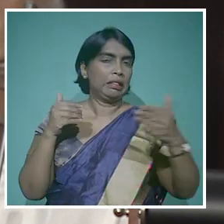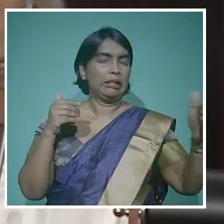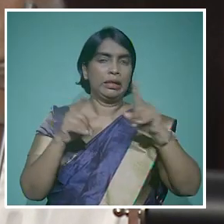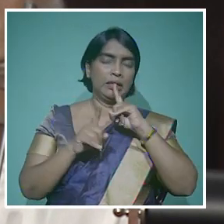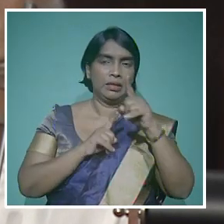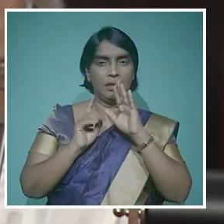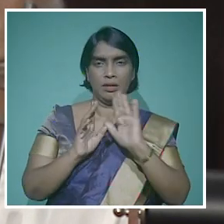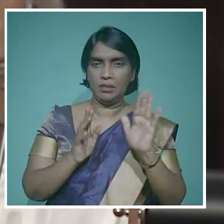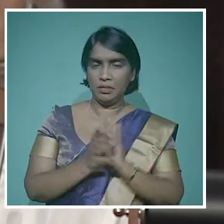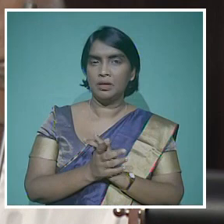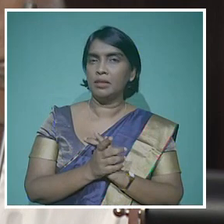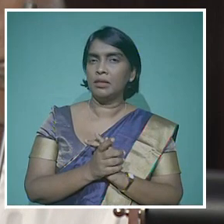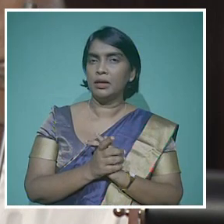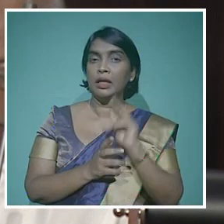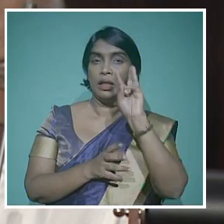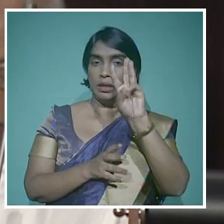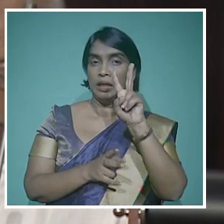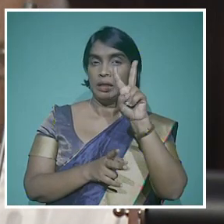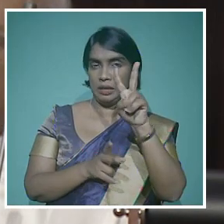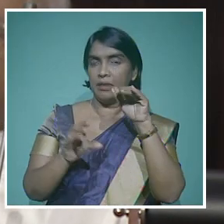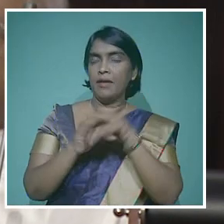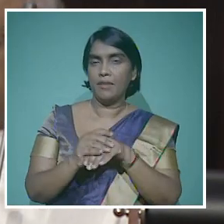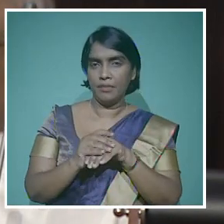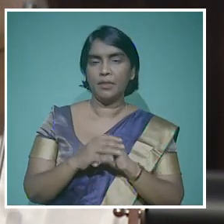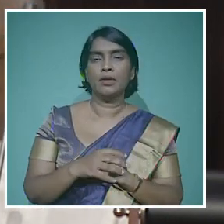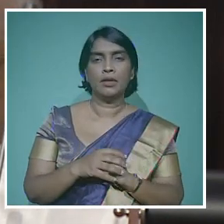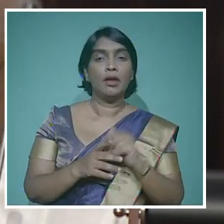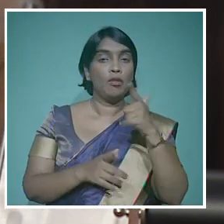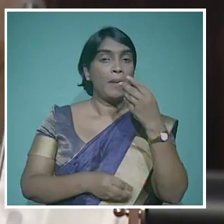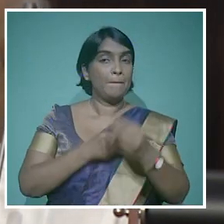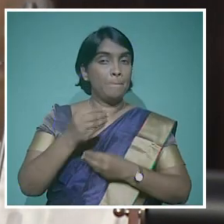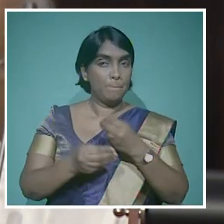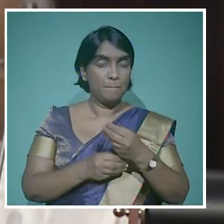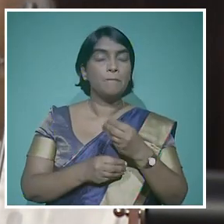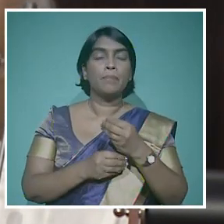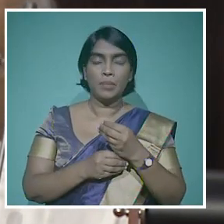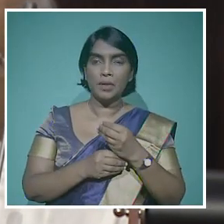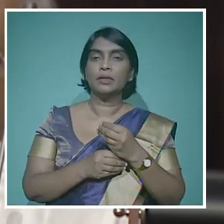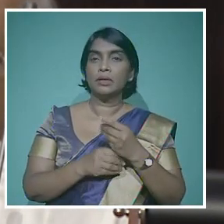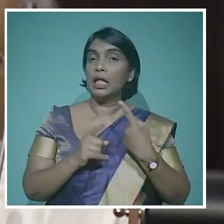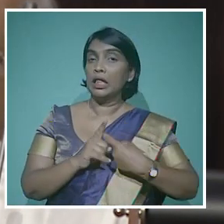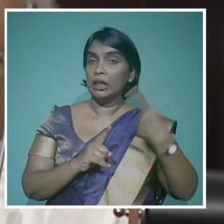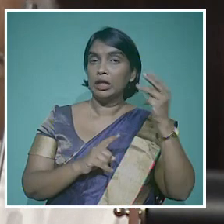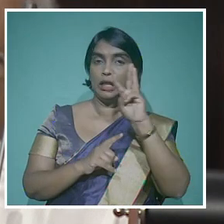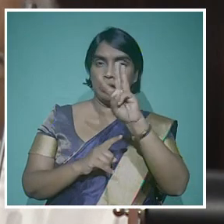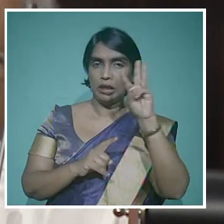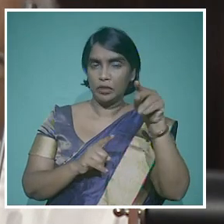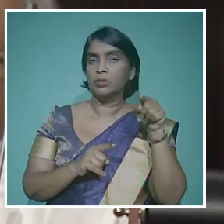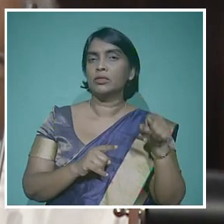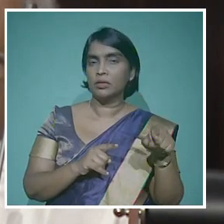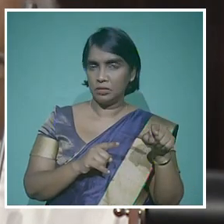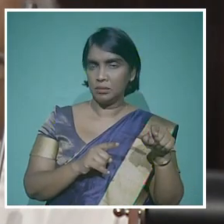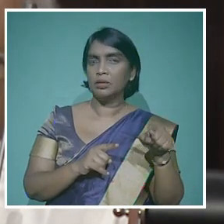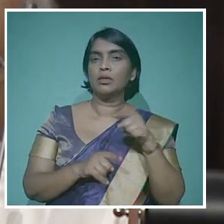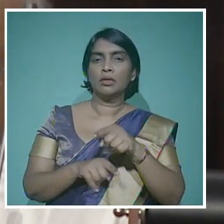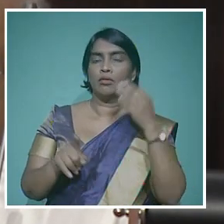උමනත් 32 ඇතුළත් වෙලා තියෙනවා. මිරිදිය දීවර කර්මාන්තය දියුණු කරන එක 33 ඇතුළත් වෙලා තියෙනවා.